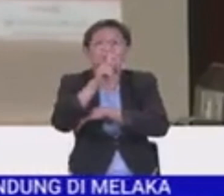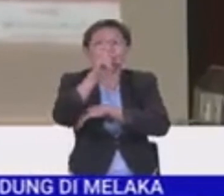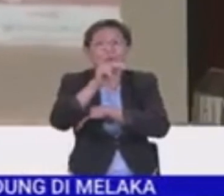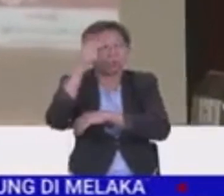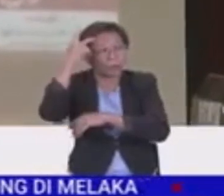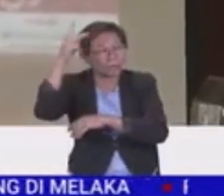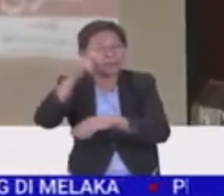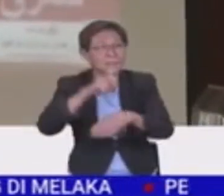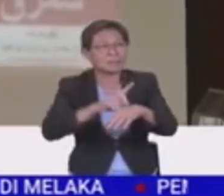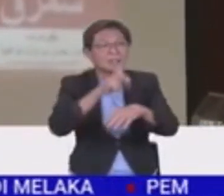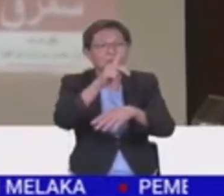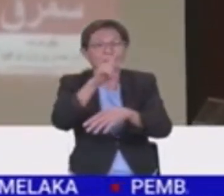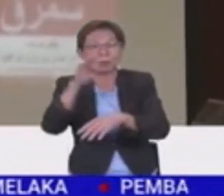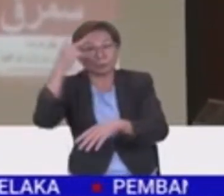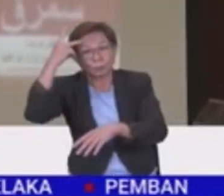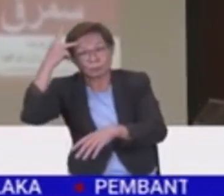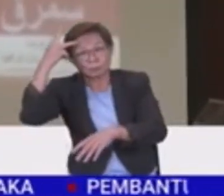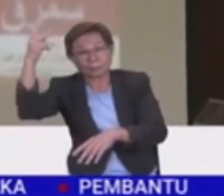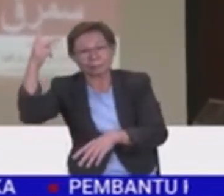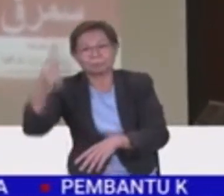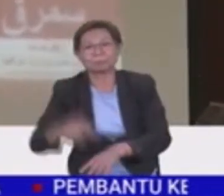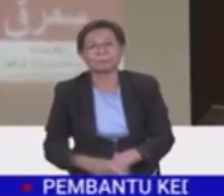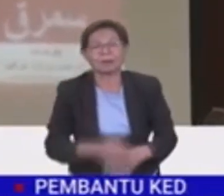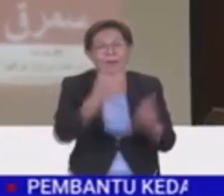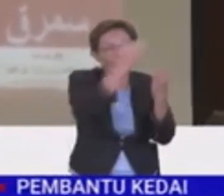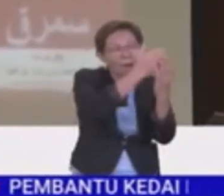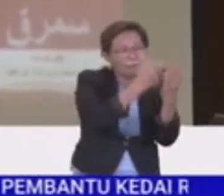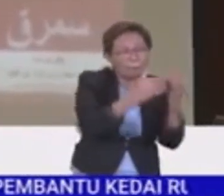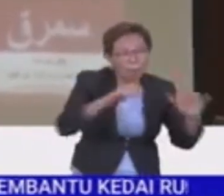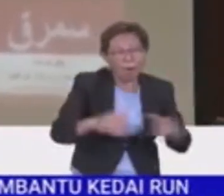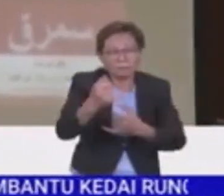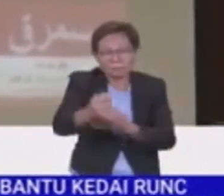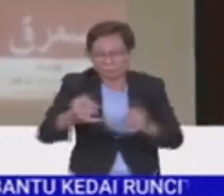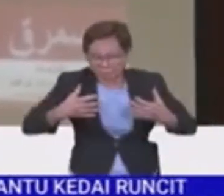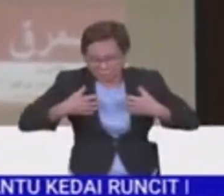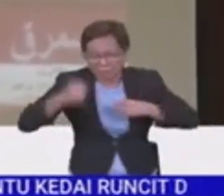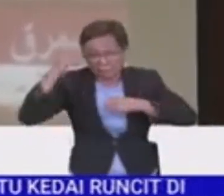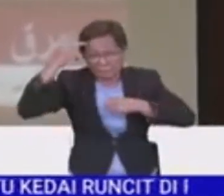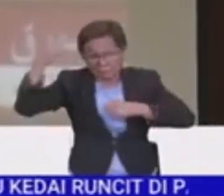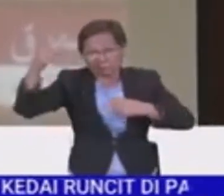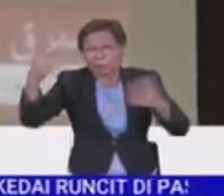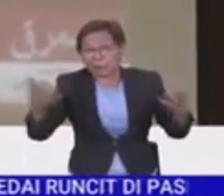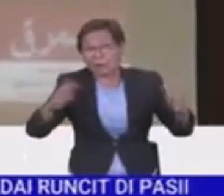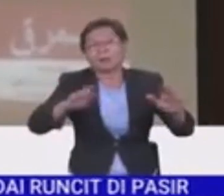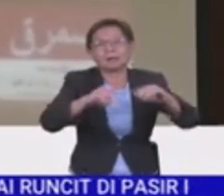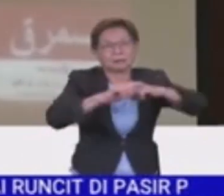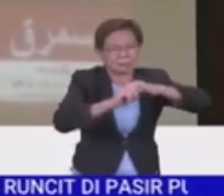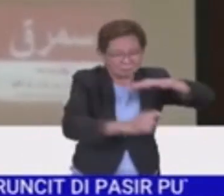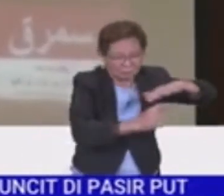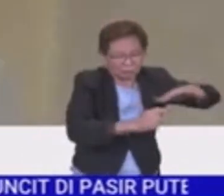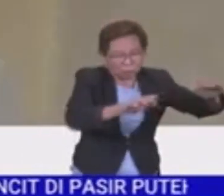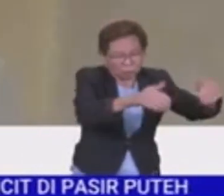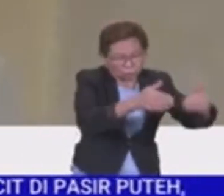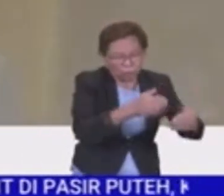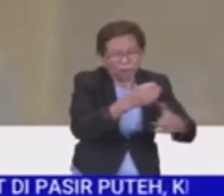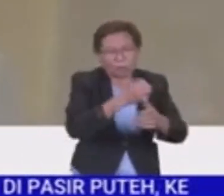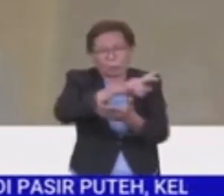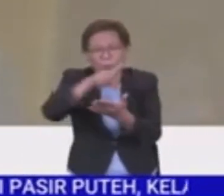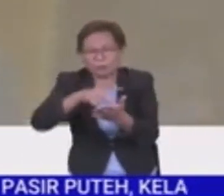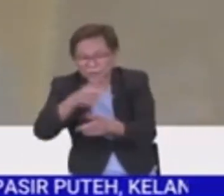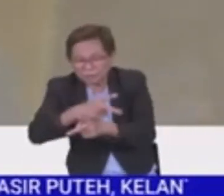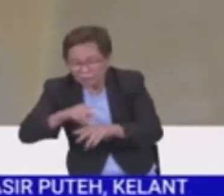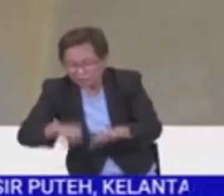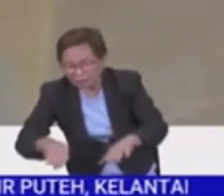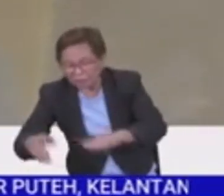darunna'im Kotabaru tambah beliau antara langkah yang diambil jabatan kesehatan Kelantan adalah menutup taska atau pusat juga anak-anak